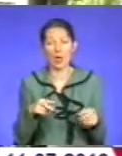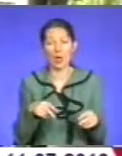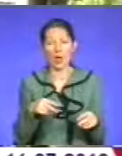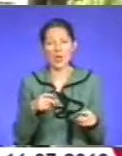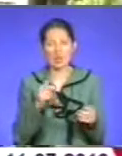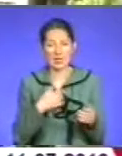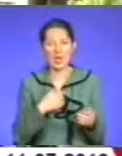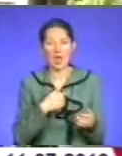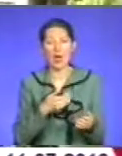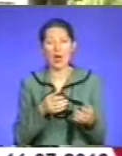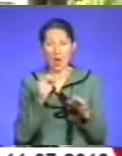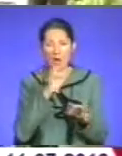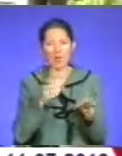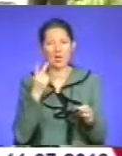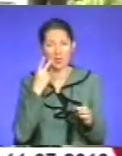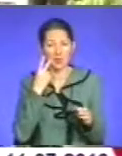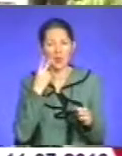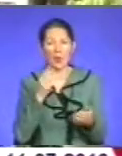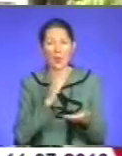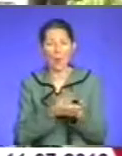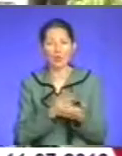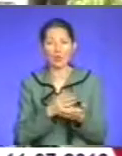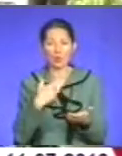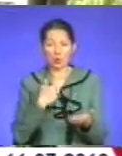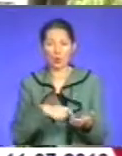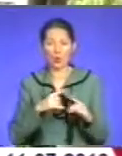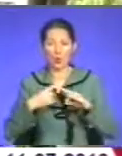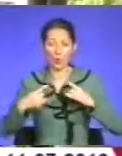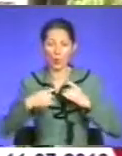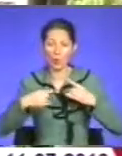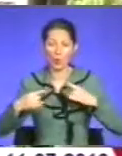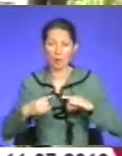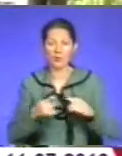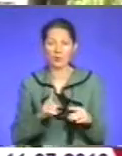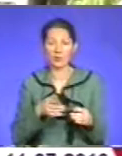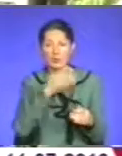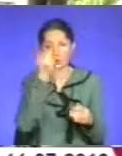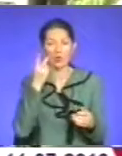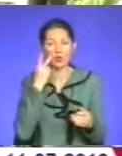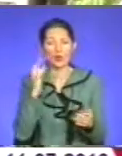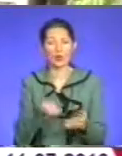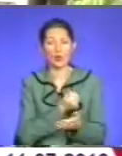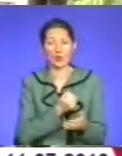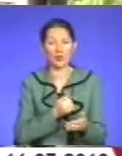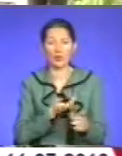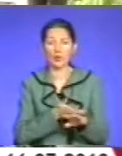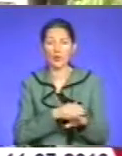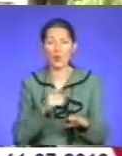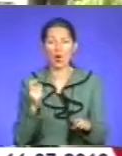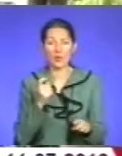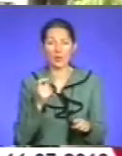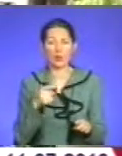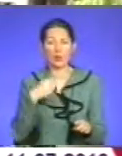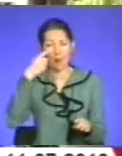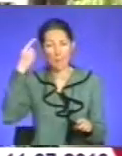носити кусочок шоколаду. І не забувати, що він завжди вас виручить саму скрутну хвилину. І психоемоційний стан ваш завжди буде